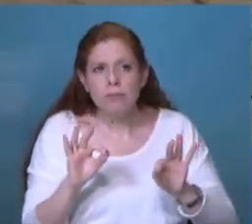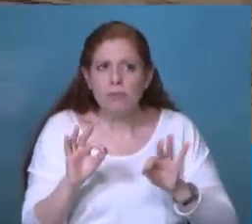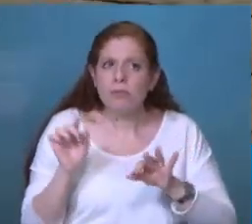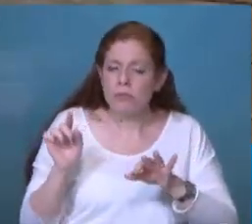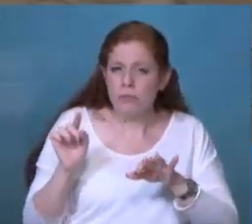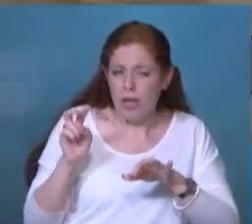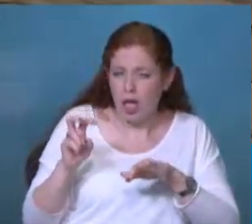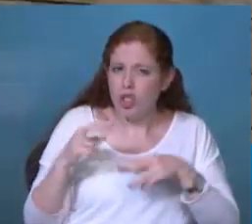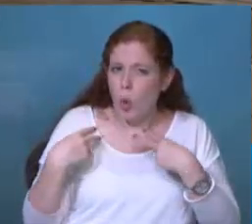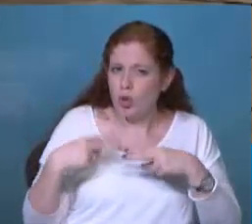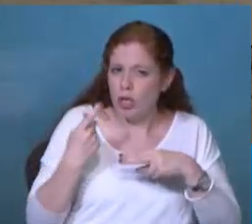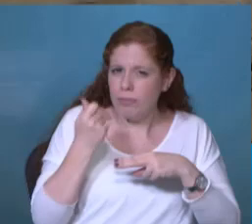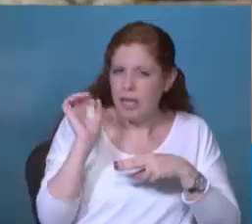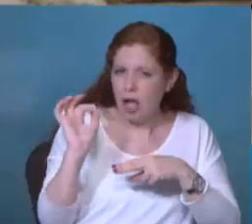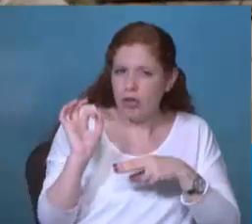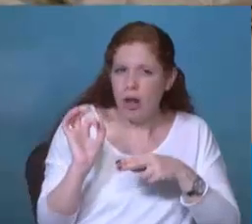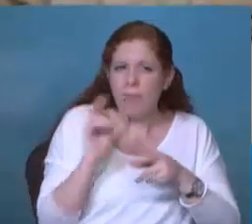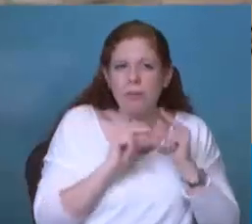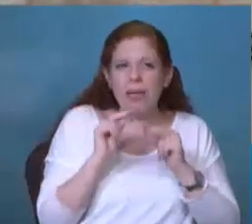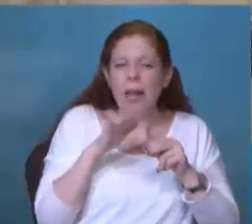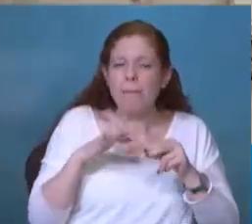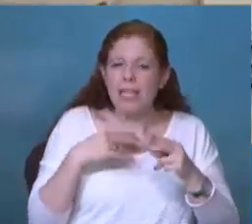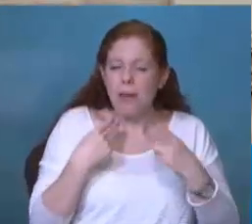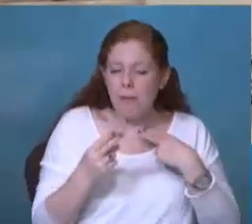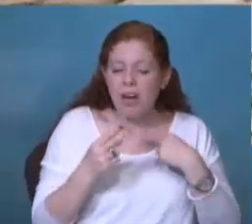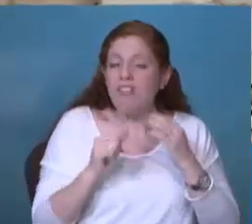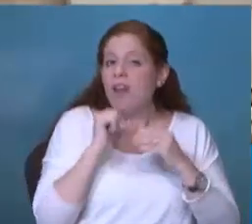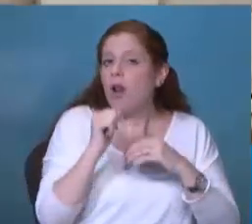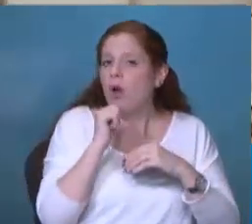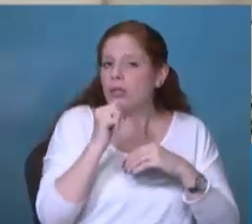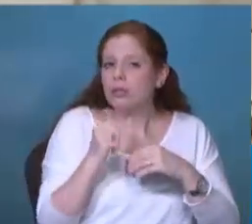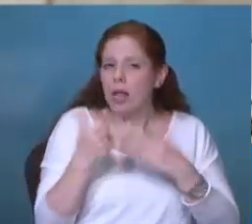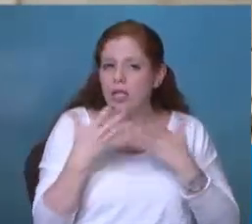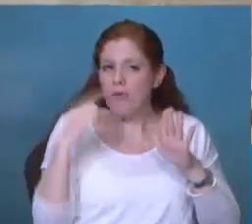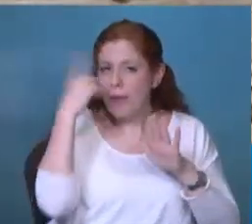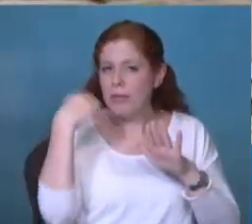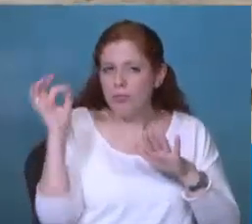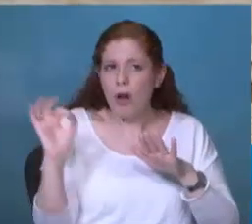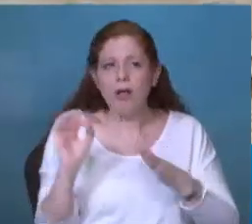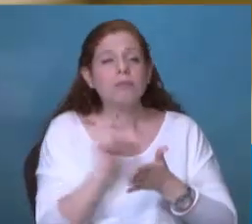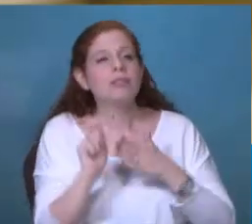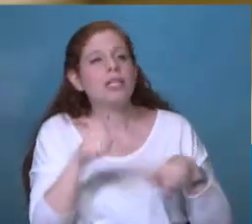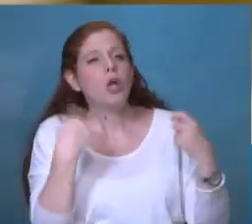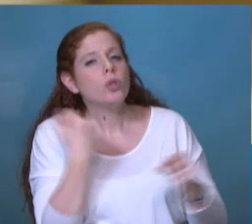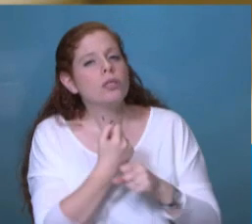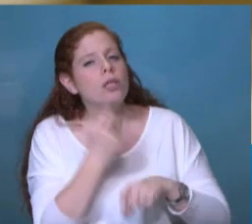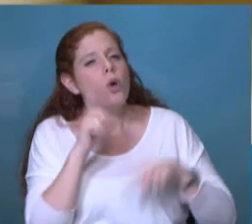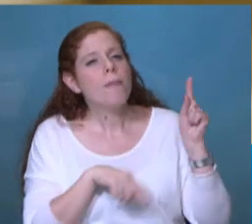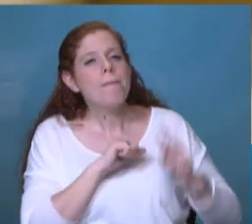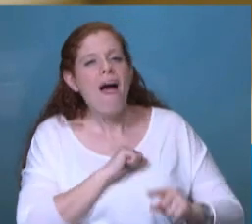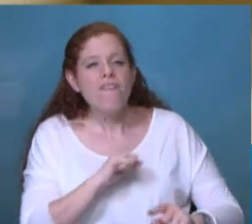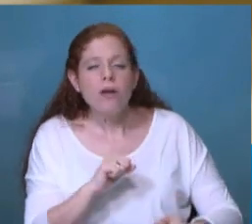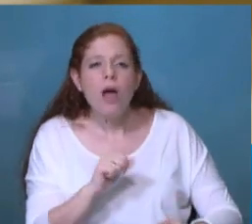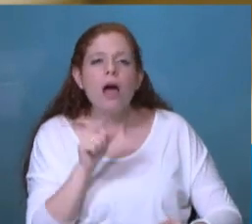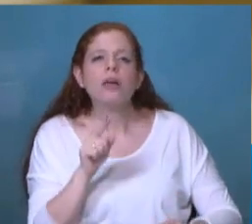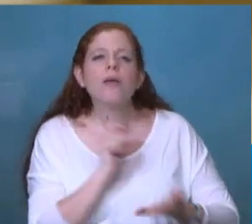למשרתה מדברת על מערכת נקמנית ולכן מסרבת לחשוף את פניה. משרד החינוך עושה את הטעויות האלו בכוונה כי